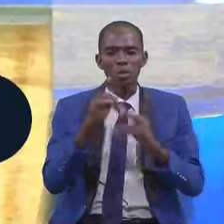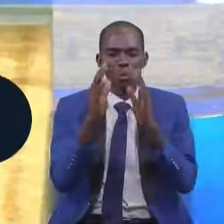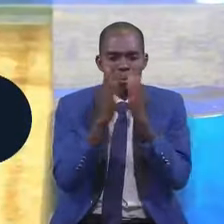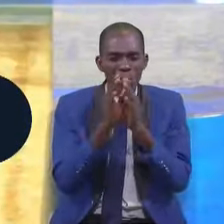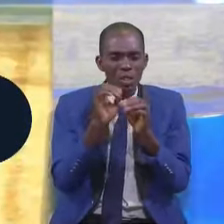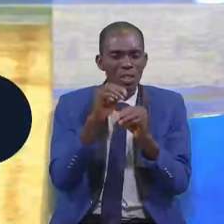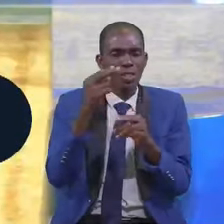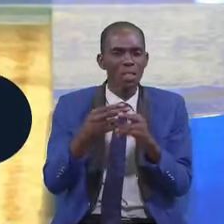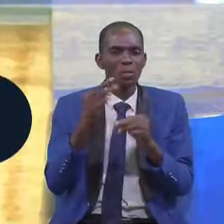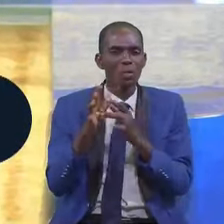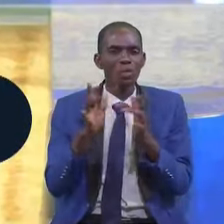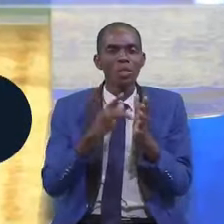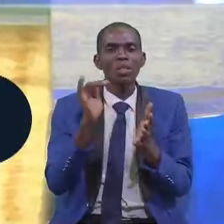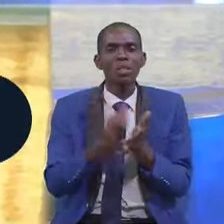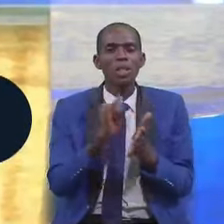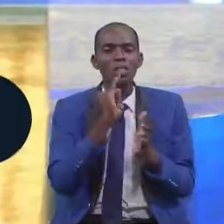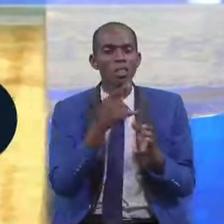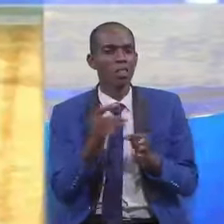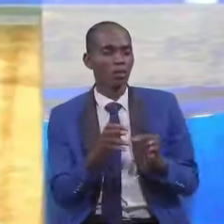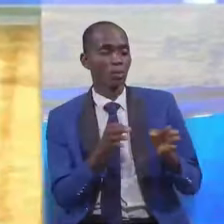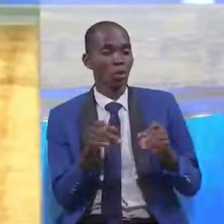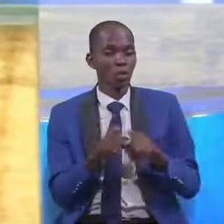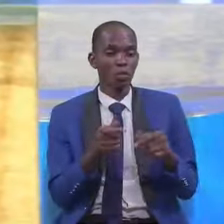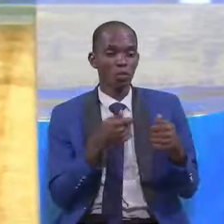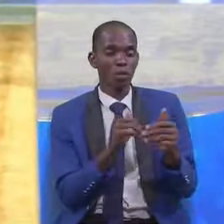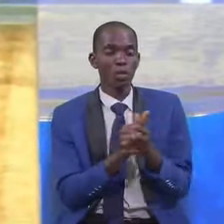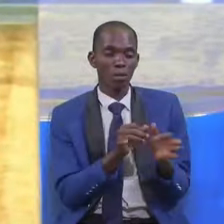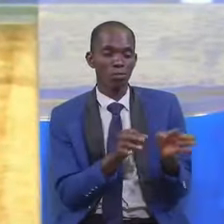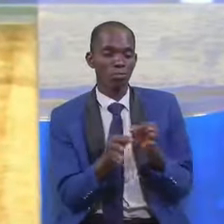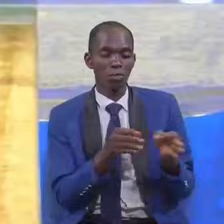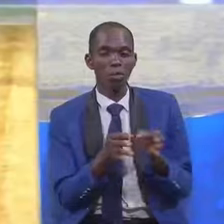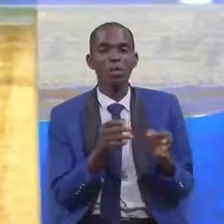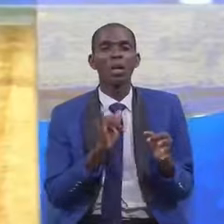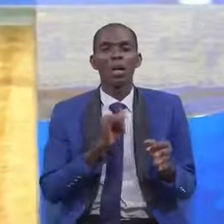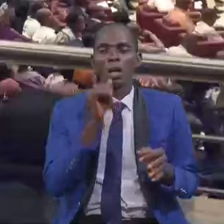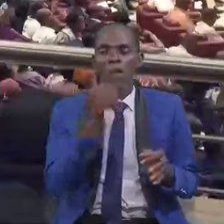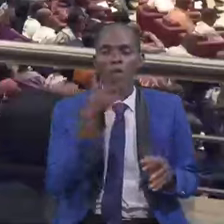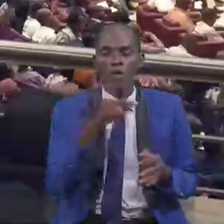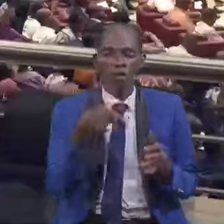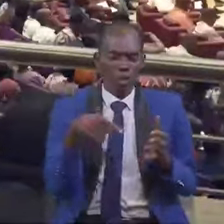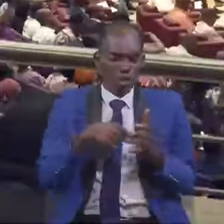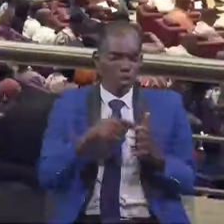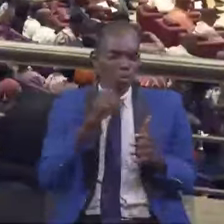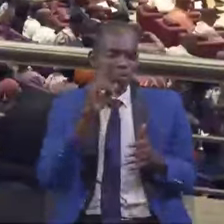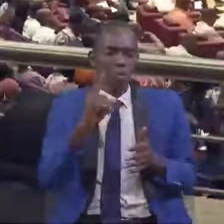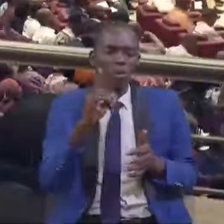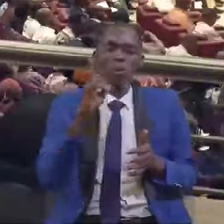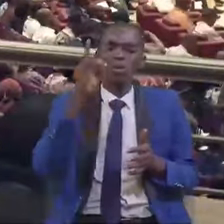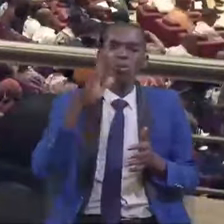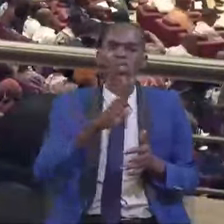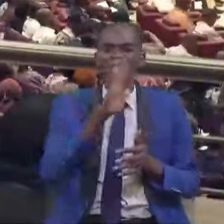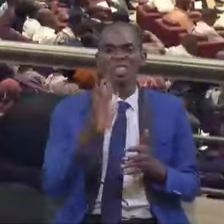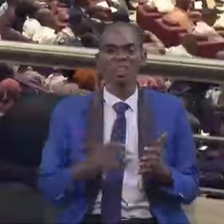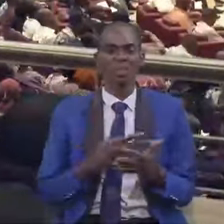prescription. Lorsque vous suivez la prescription, je vous dis, cela ne va pas faillir. Cette prescription-là